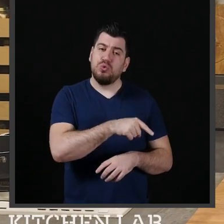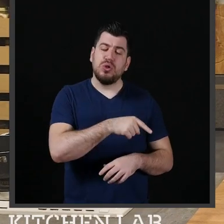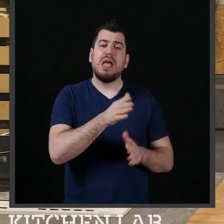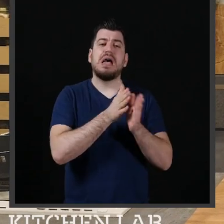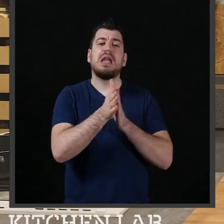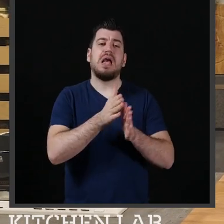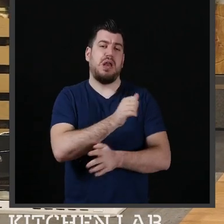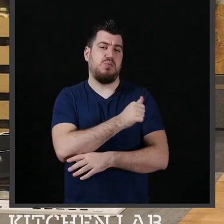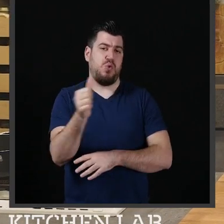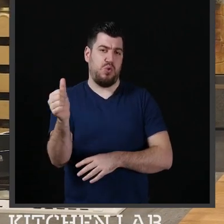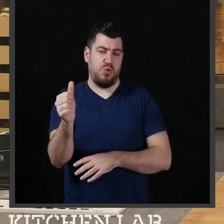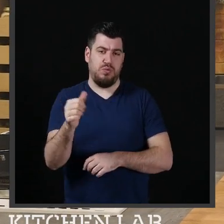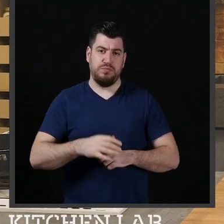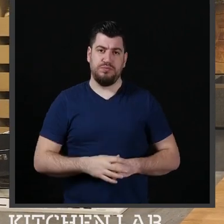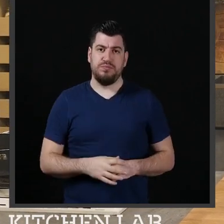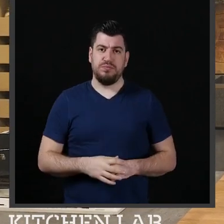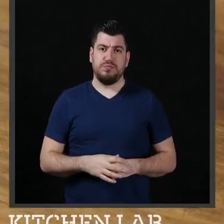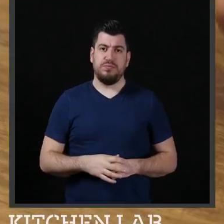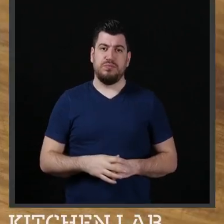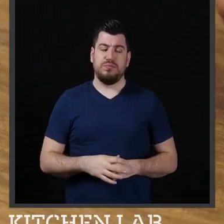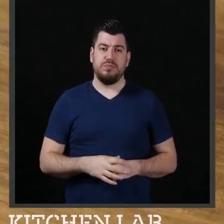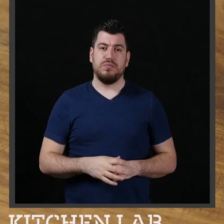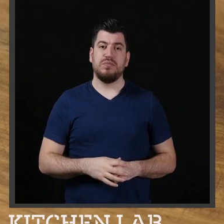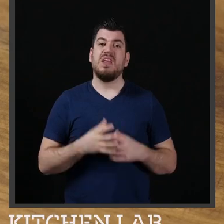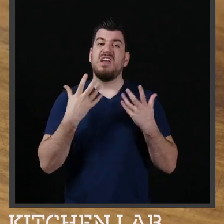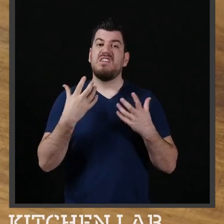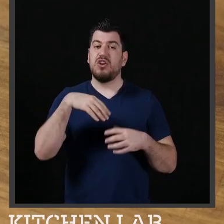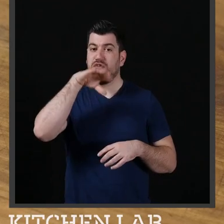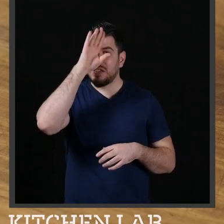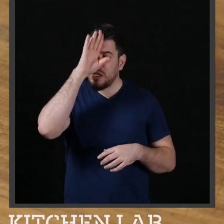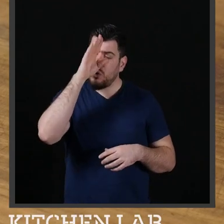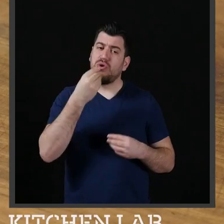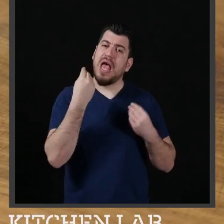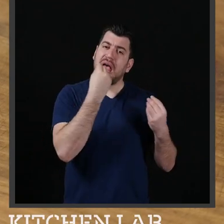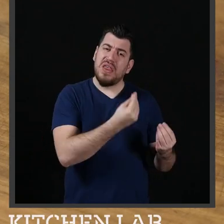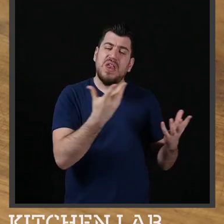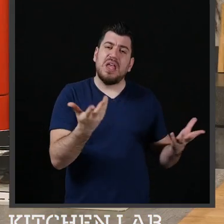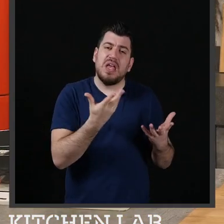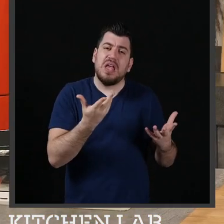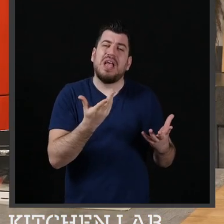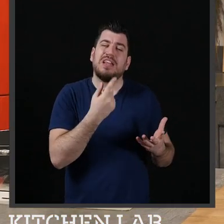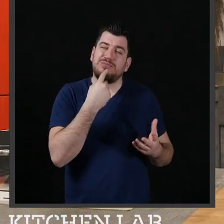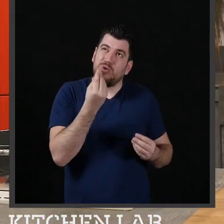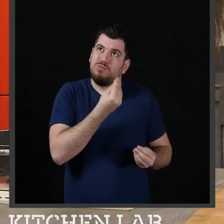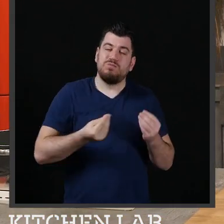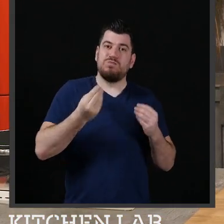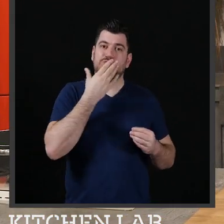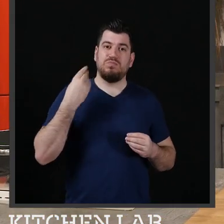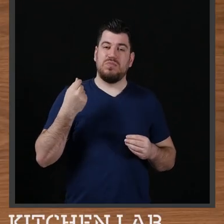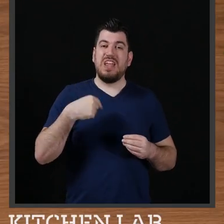ρίγανη και θα είναι μια χαρά, δεν θα υπάρχει κανένα πρόβλημα. Αλλά φρέσκος βασιλικός πάντα δίνει το κάτι της παραπάνω στο τέλος της σάλτσα. Ο βασιλικός με την